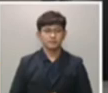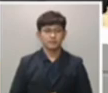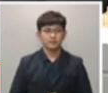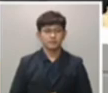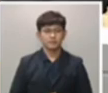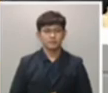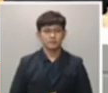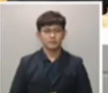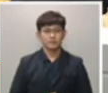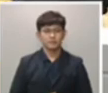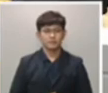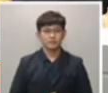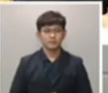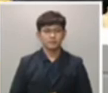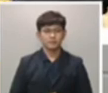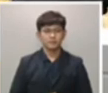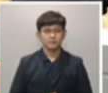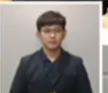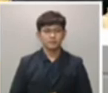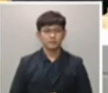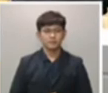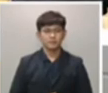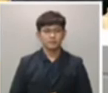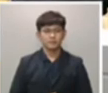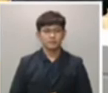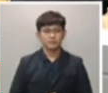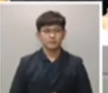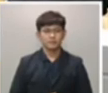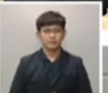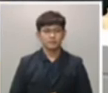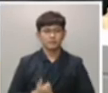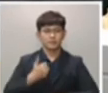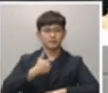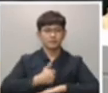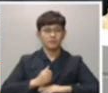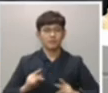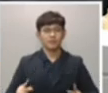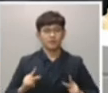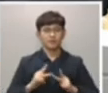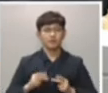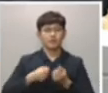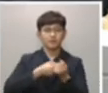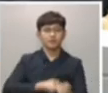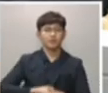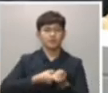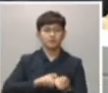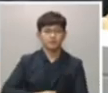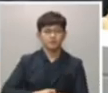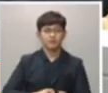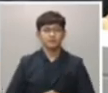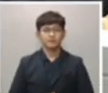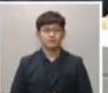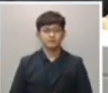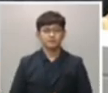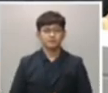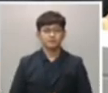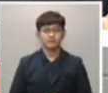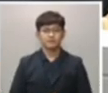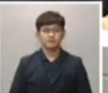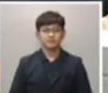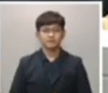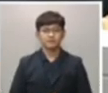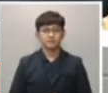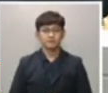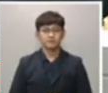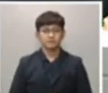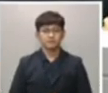กแต่ร้อยเอกหกกับธรรมนัสพรหมเผ่ารัฐมนตรีว่าการกระทรวงเกษตรและสหกรณ์รัฐมนตรีช่